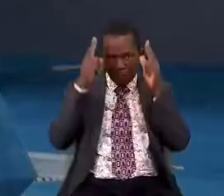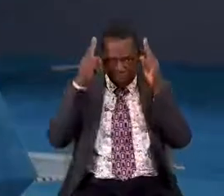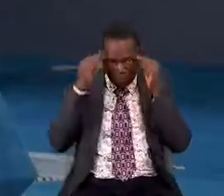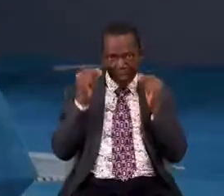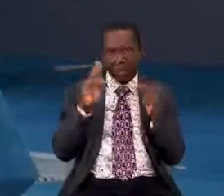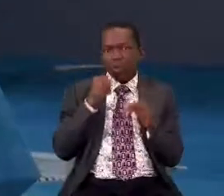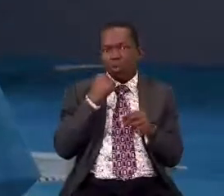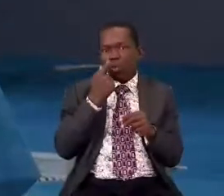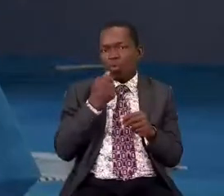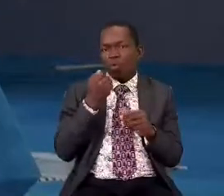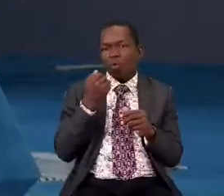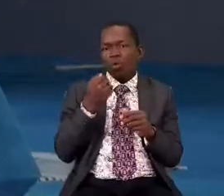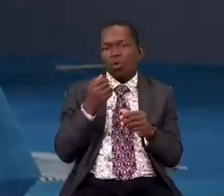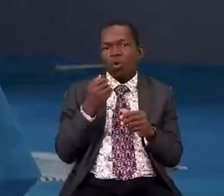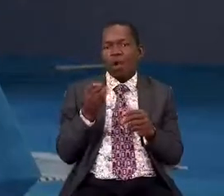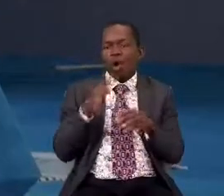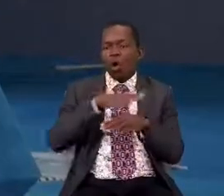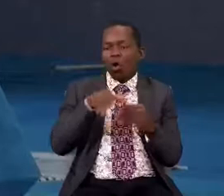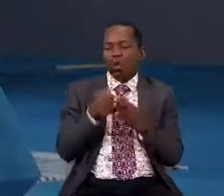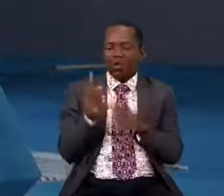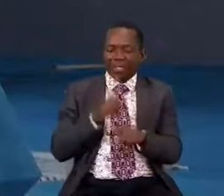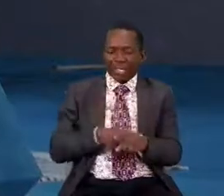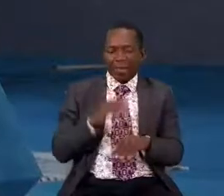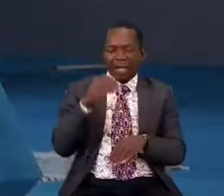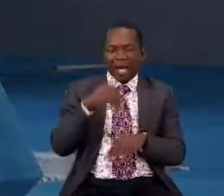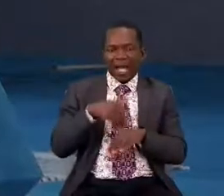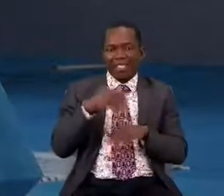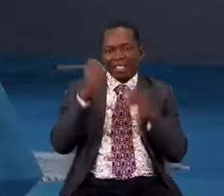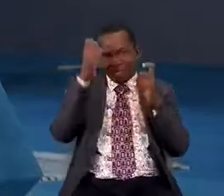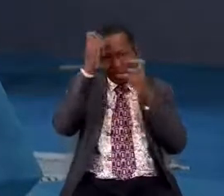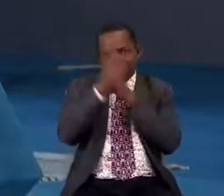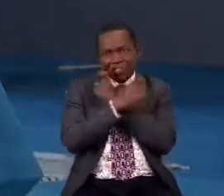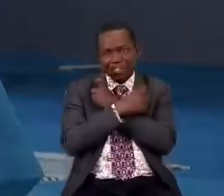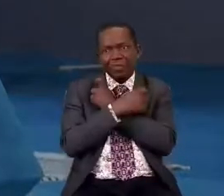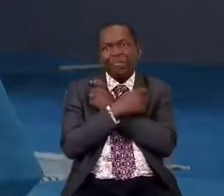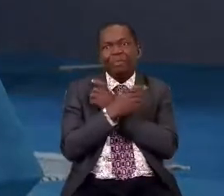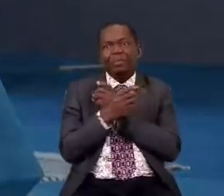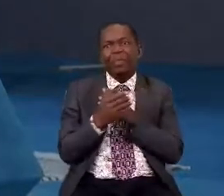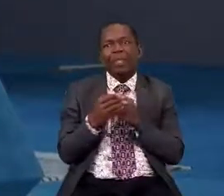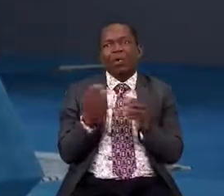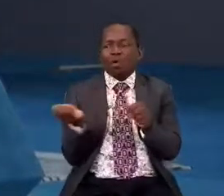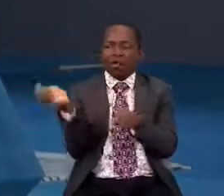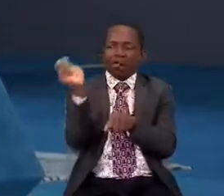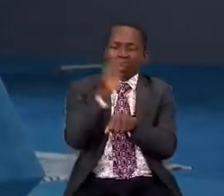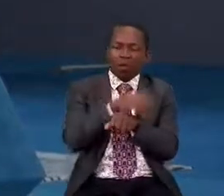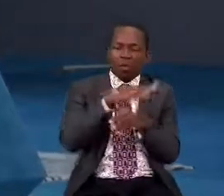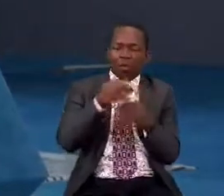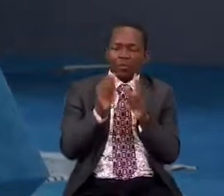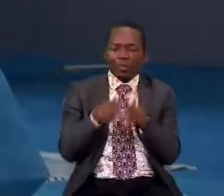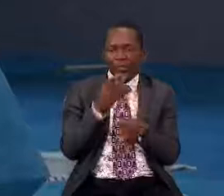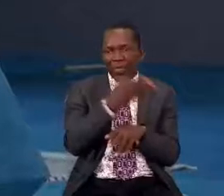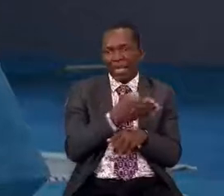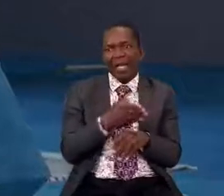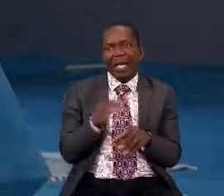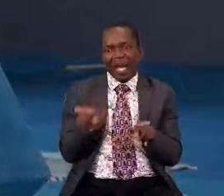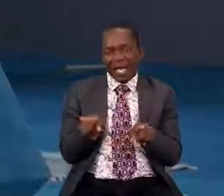désert, comme il a affronté Coré, Dathan et Abiram, comme il a affronté tous ces gens-là qui ont